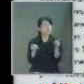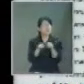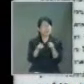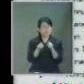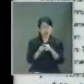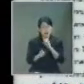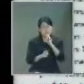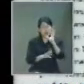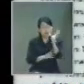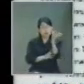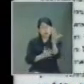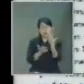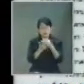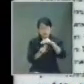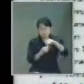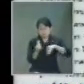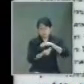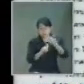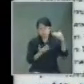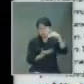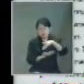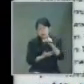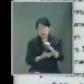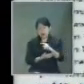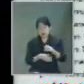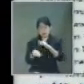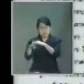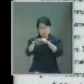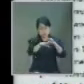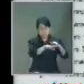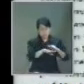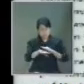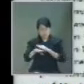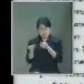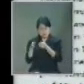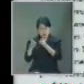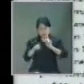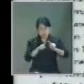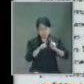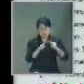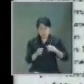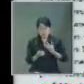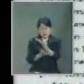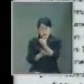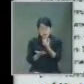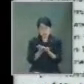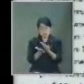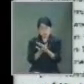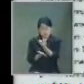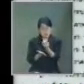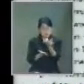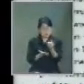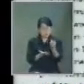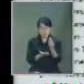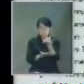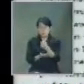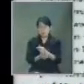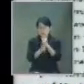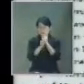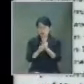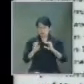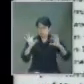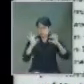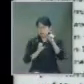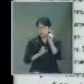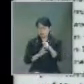โดยเร่งรัดให้ทุกส่วนราชการเร่งดำเนินการเบิกจ่ายเงินงบประมาณให้ทันตามไตรมาสที่ทางราชการกำหนดนี่เร่งใหญ่เล